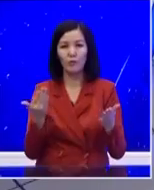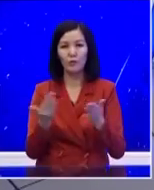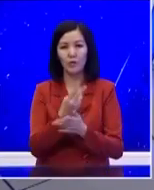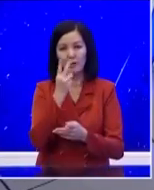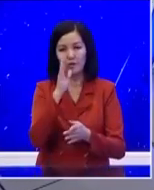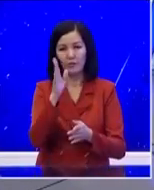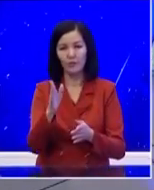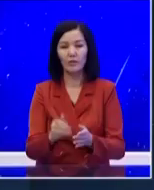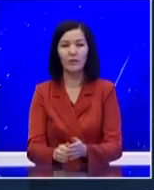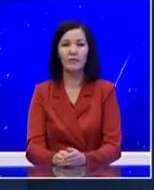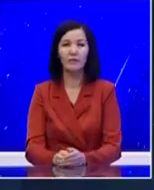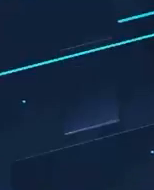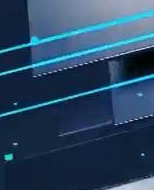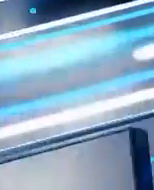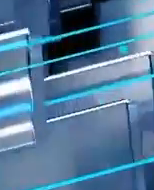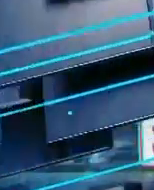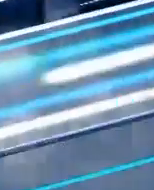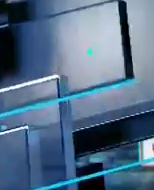хабарда көретіндеріңіз.